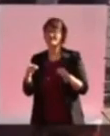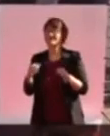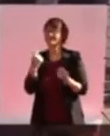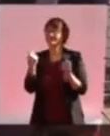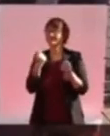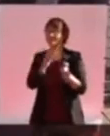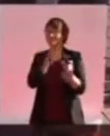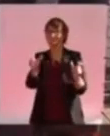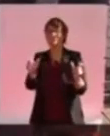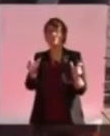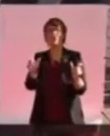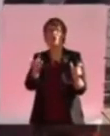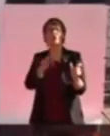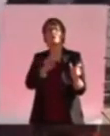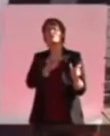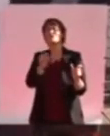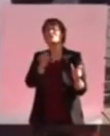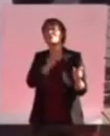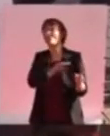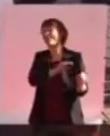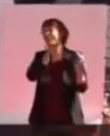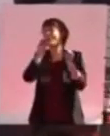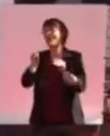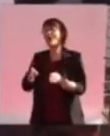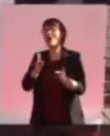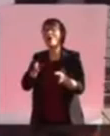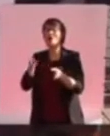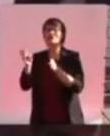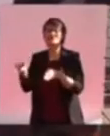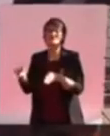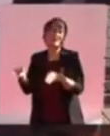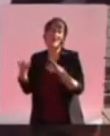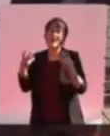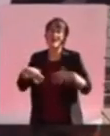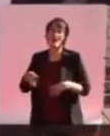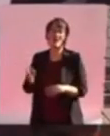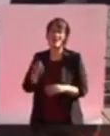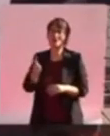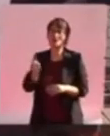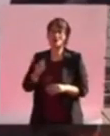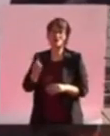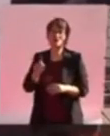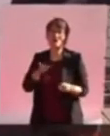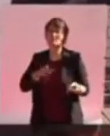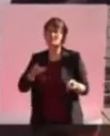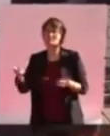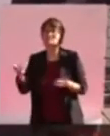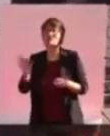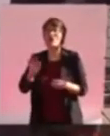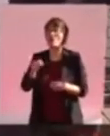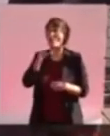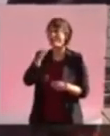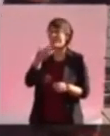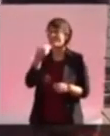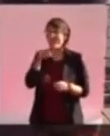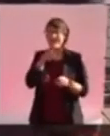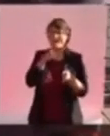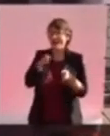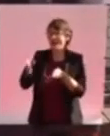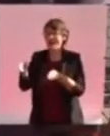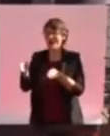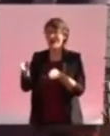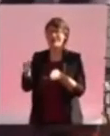l'ospedale e con la logica del posto letto e che per quanto ci riguarda essendo noi un